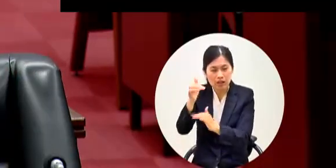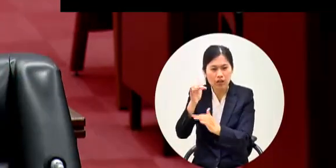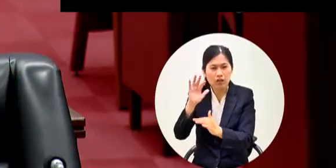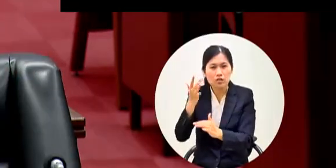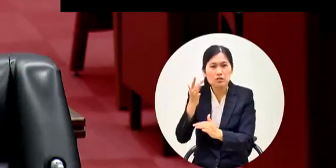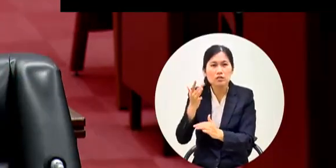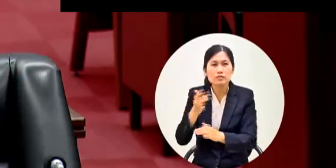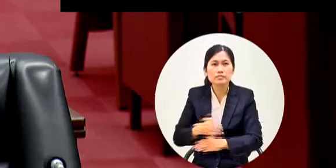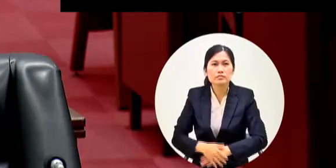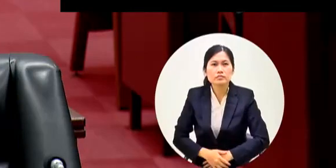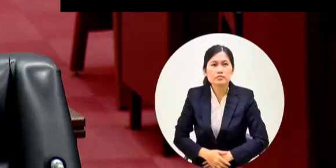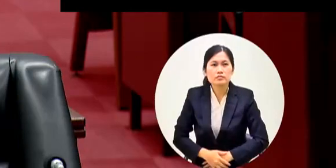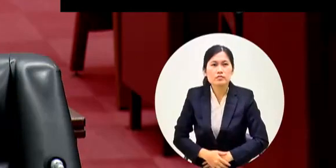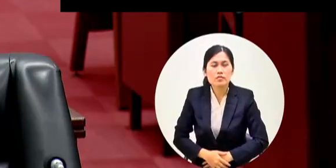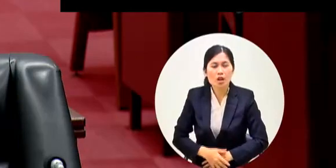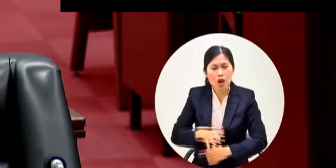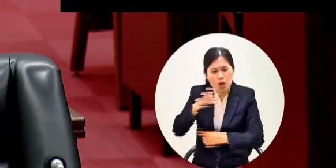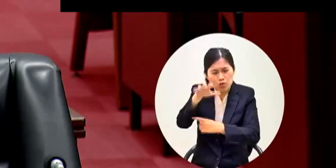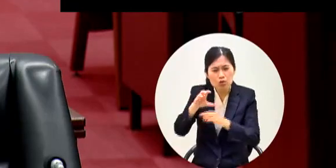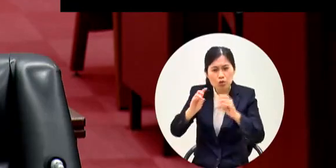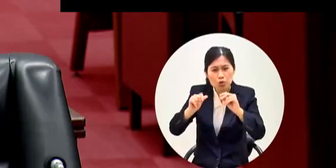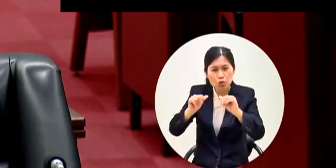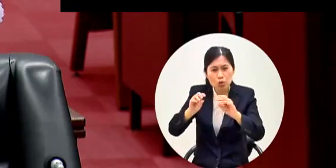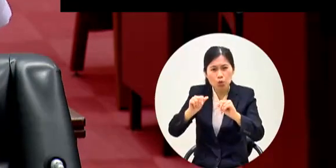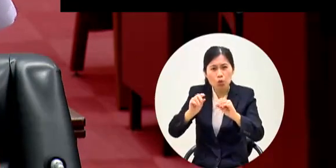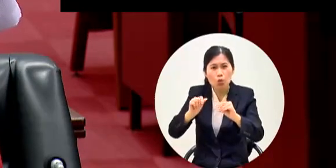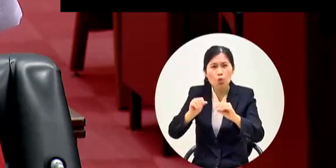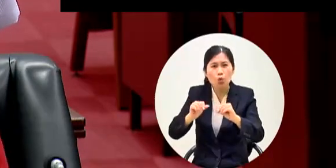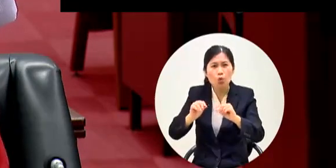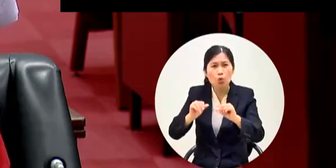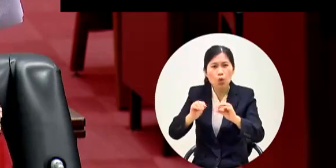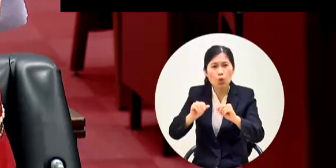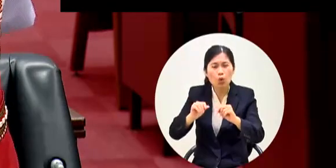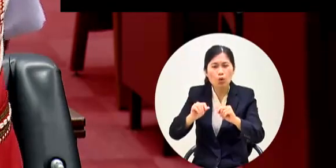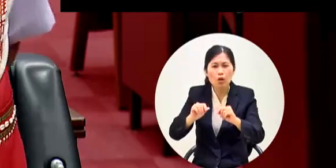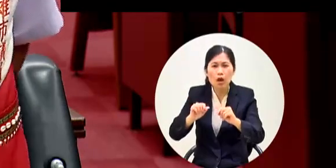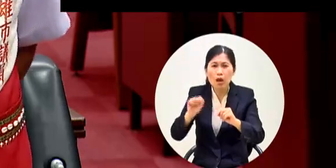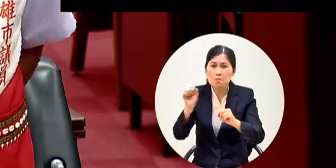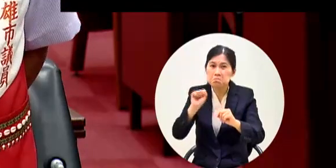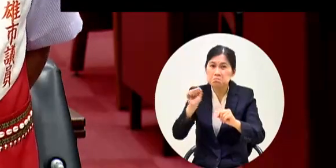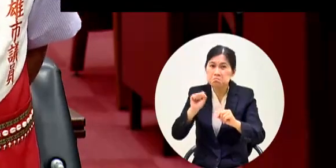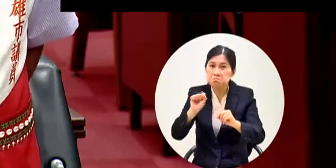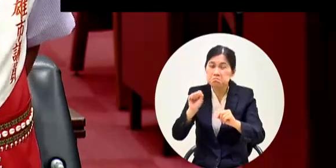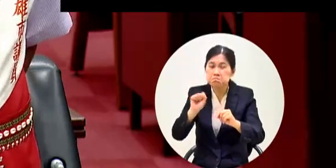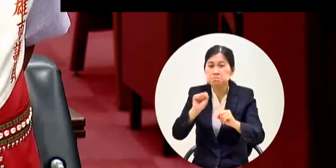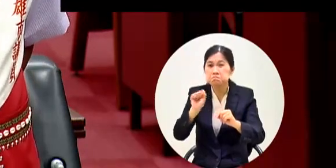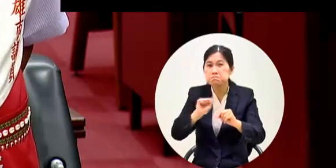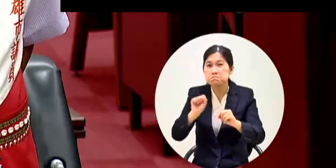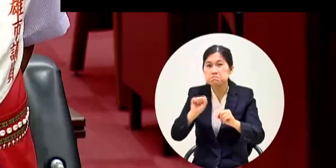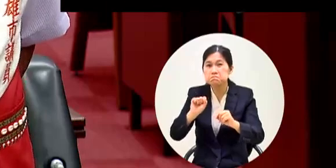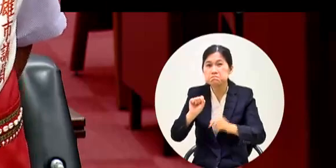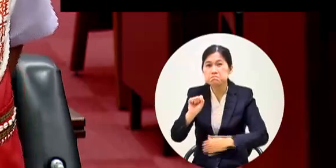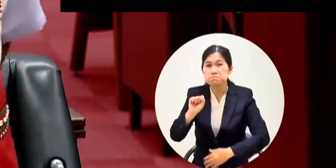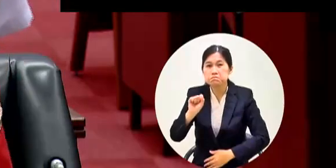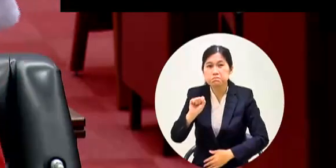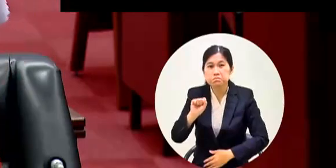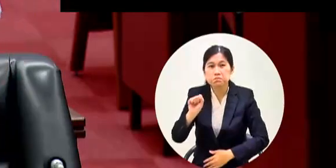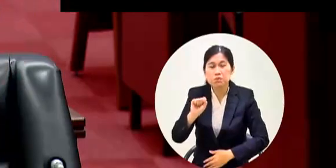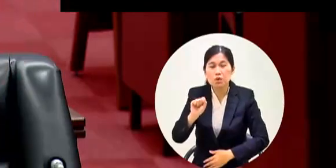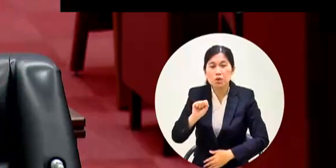同胞就在台湾，结果对我们的过度开发当然要限